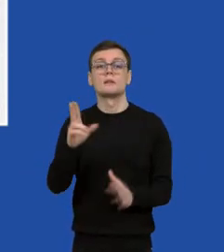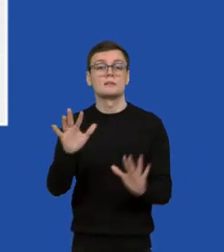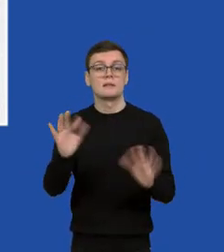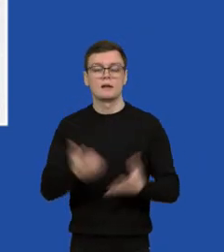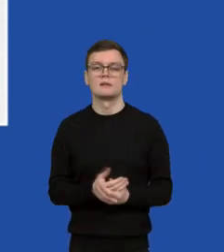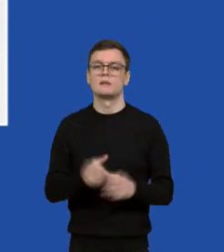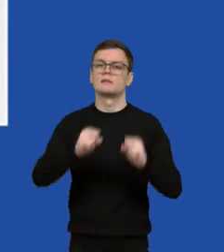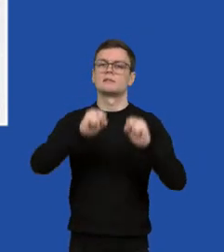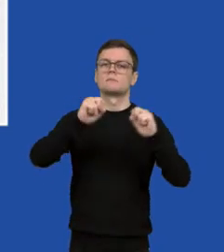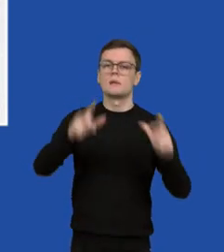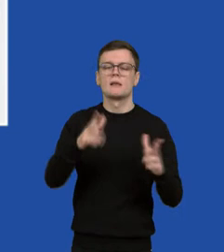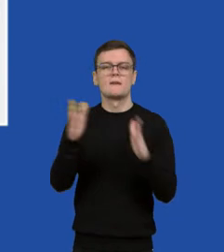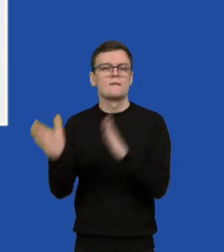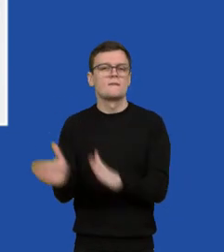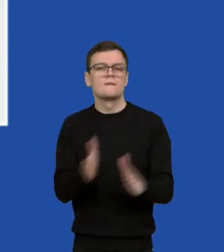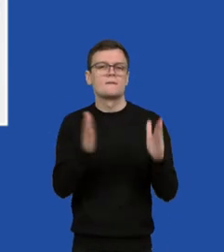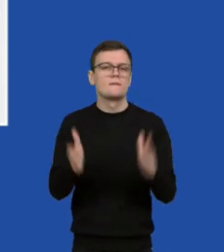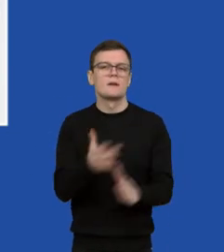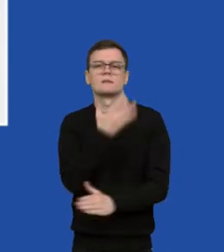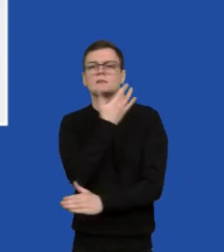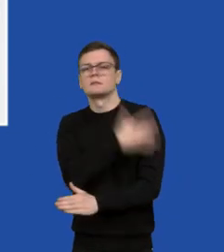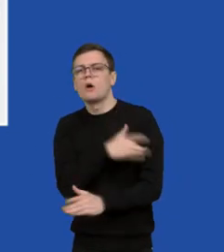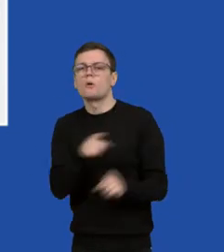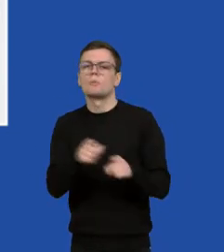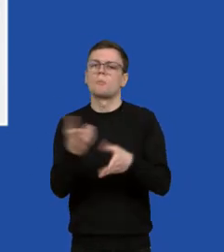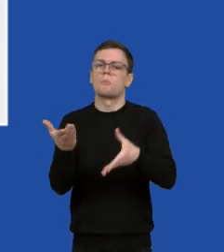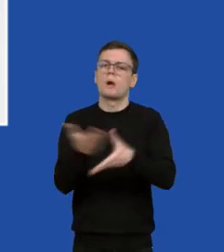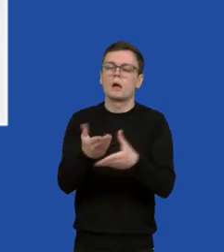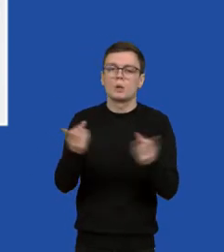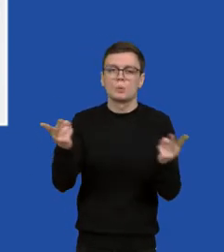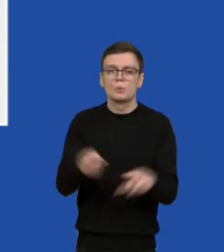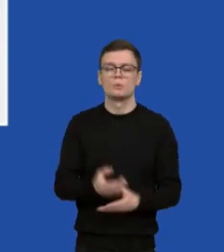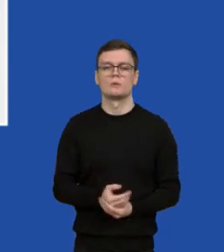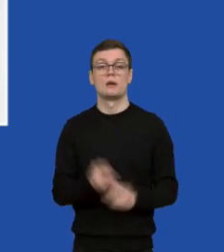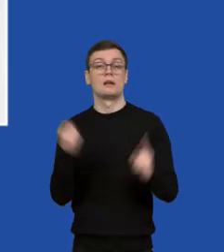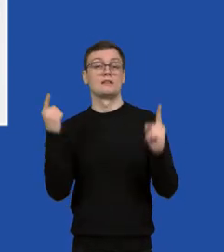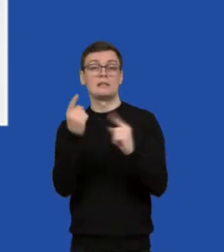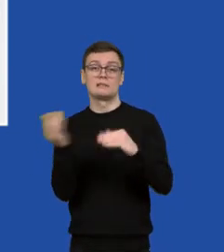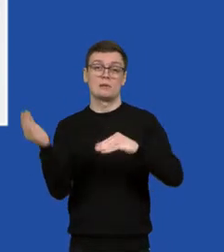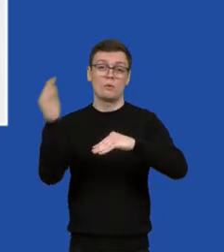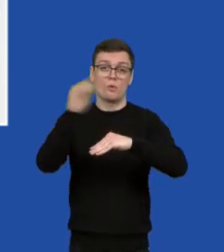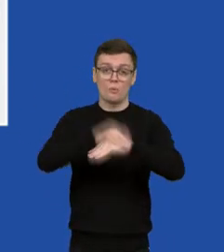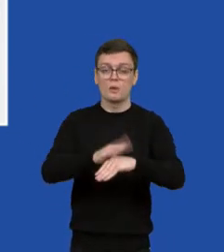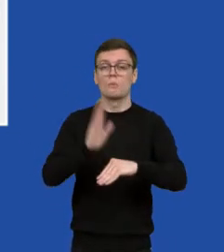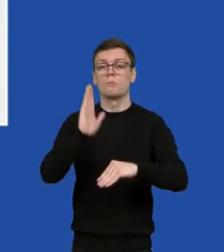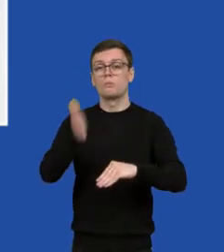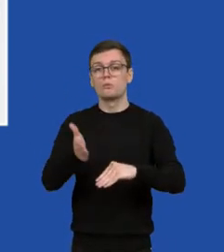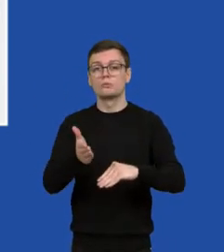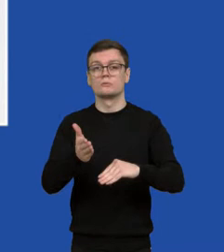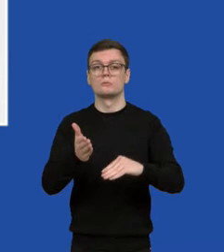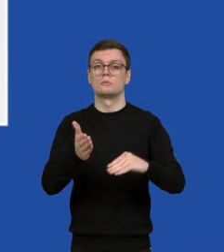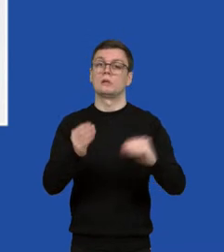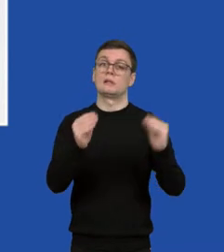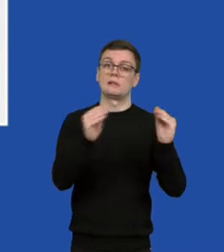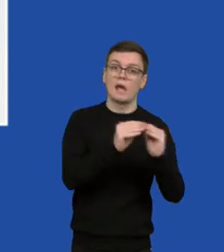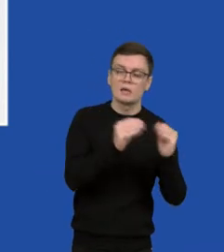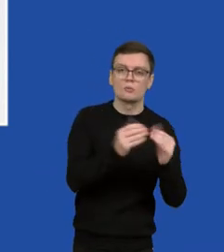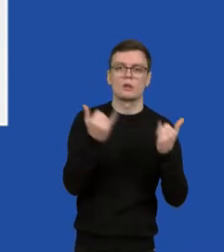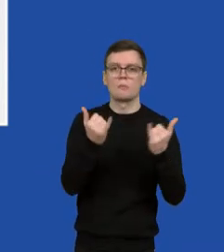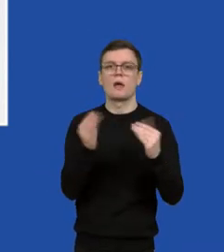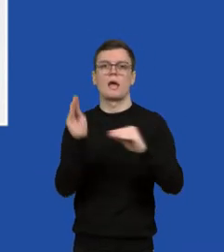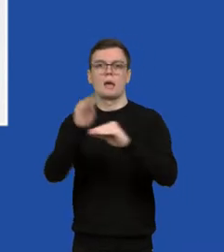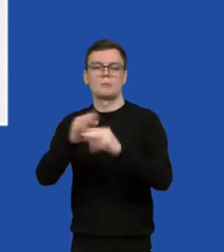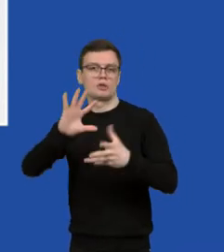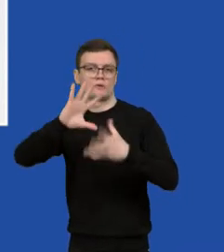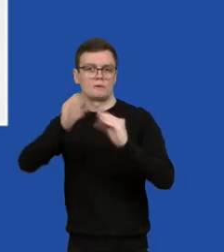nuolatinis slaugos poreikis ar pagalbos poreikis, tikslinės kompensacijos dydžiai auktų nuo 10 iki 30 eurų.